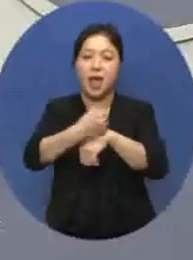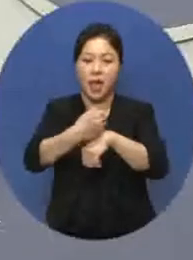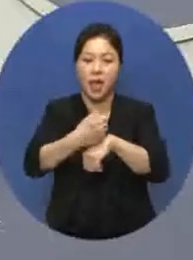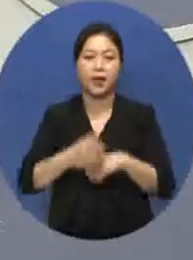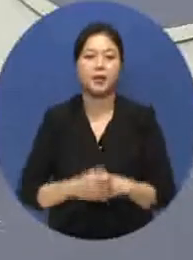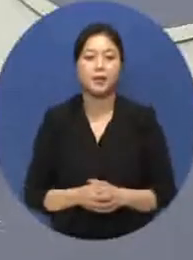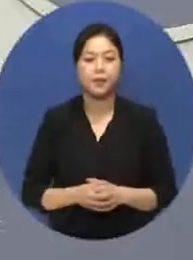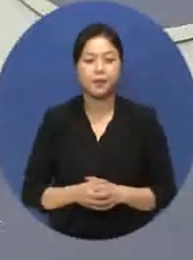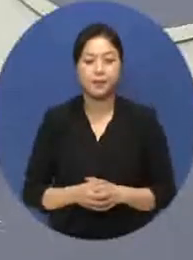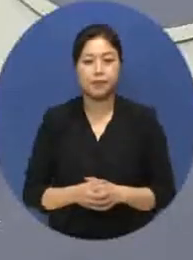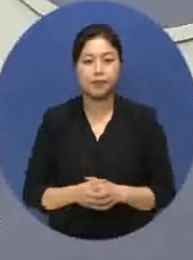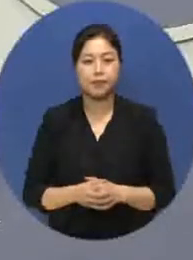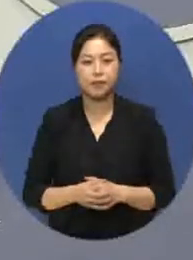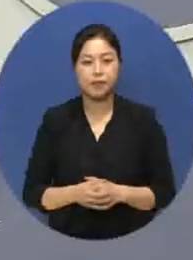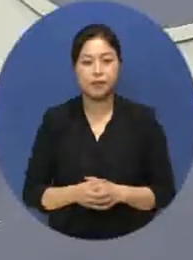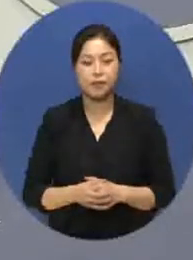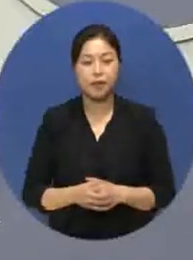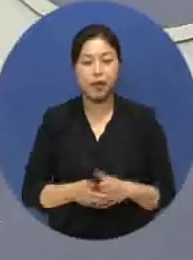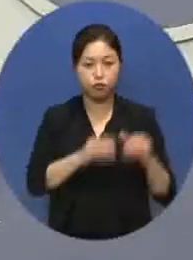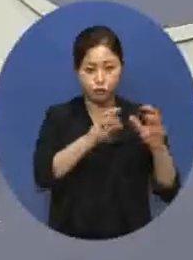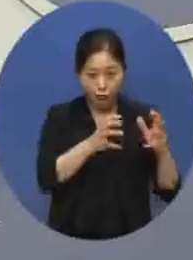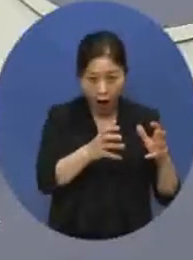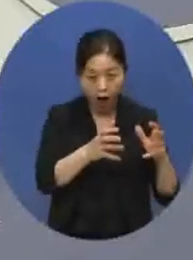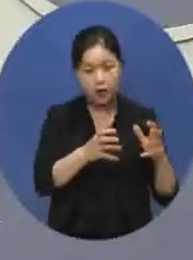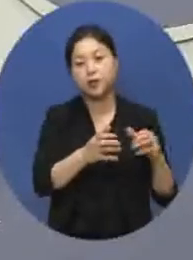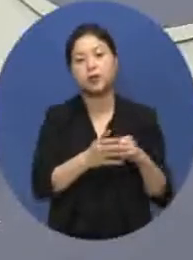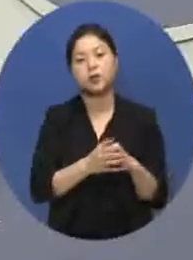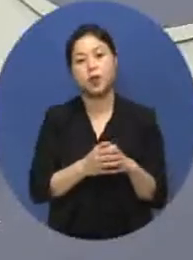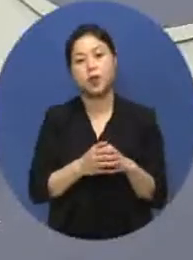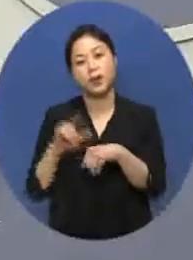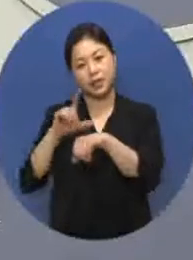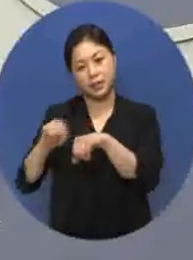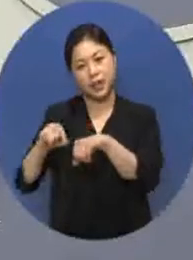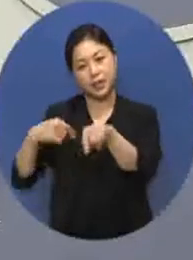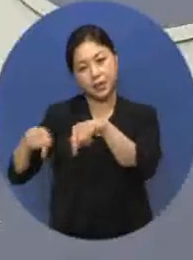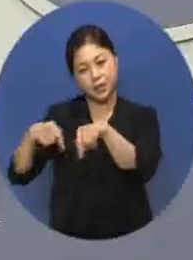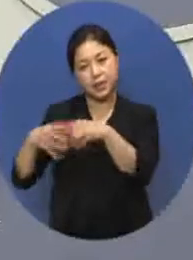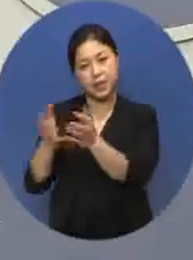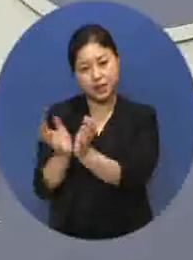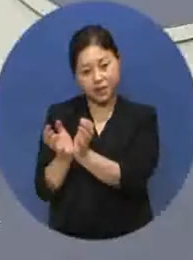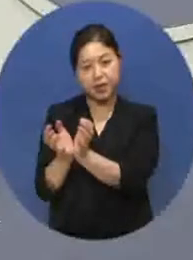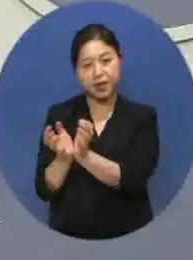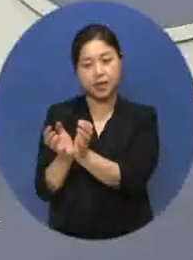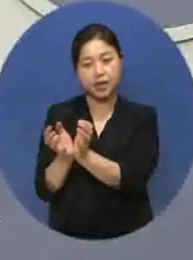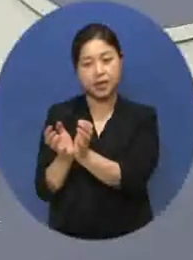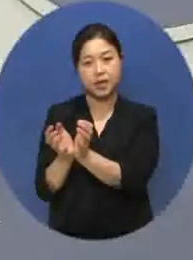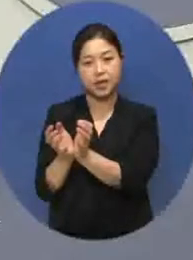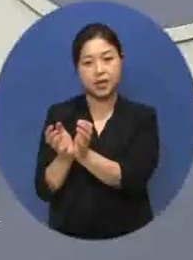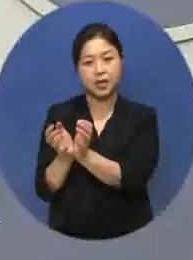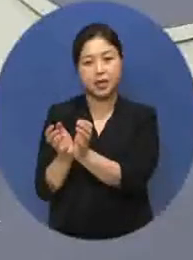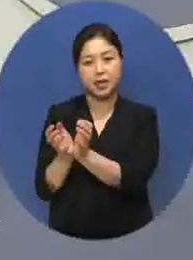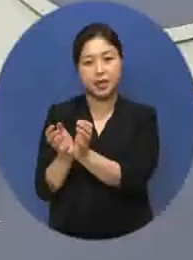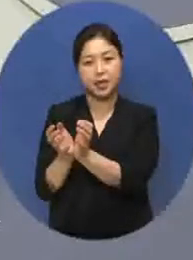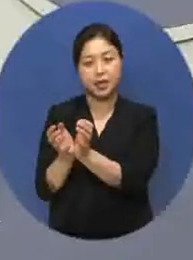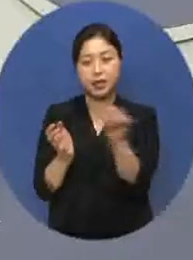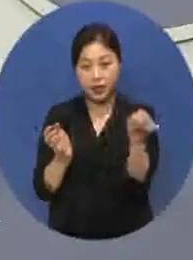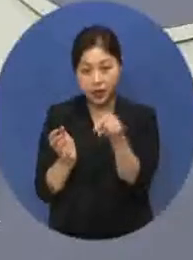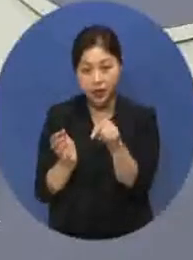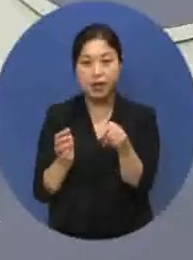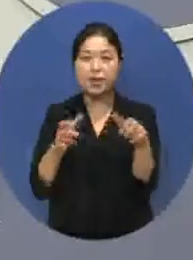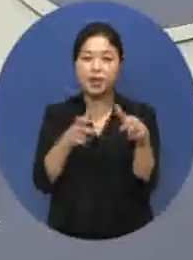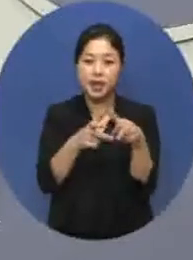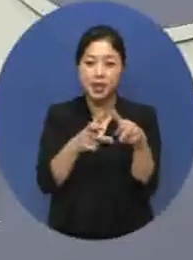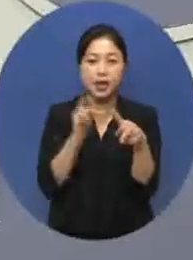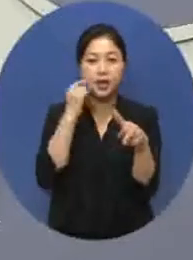있고요. 그리고 또 국가하고 지방 자치 단체에서는 그 장애